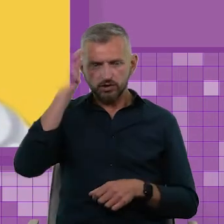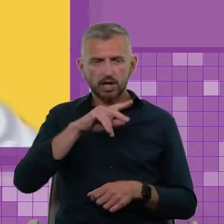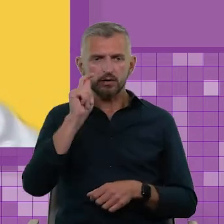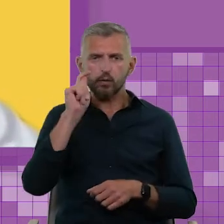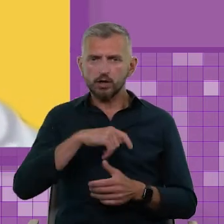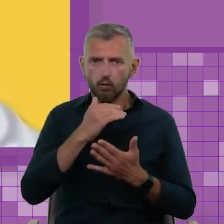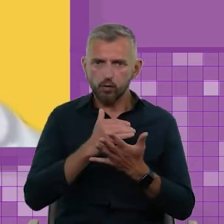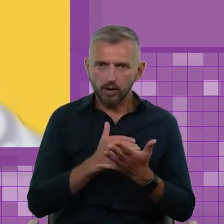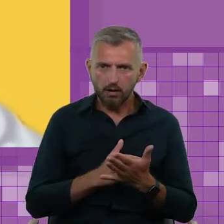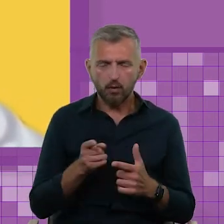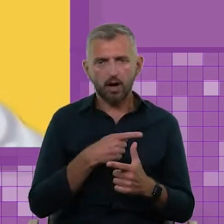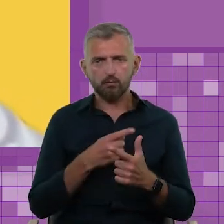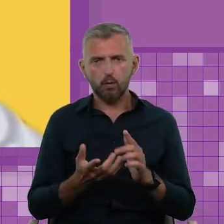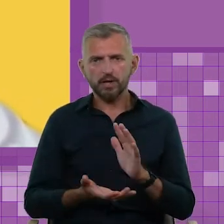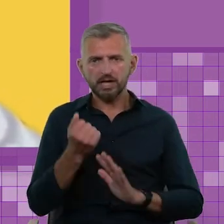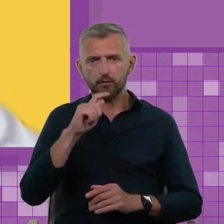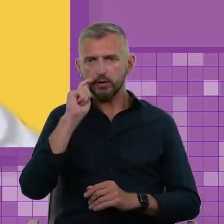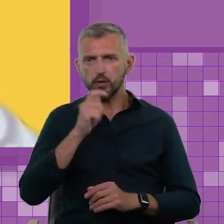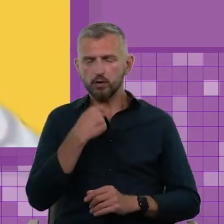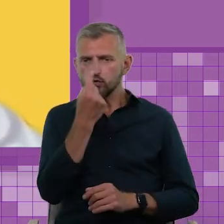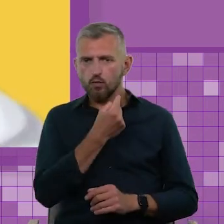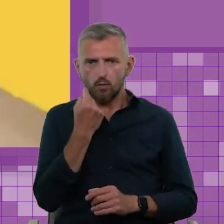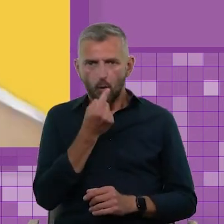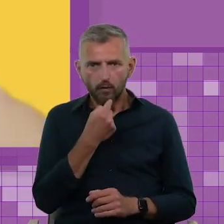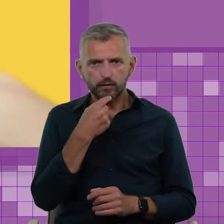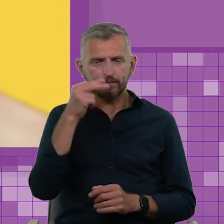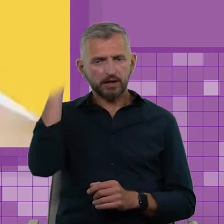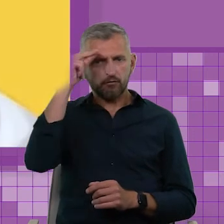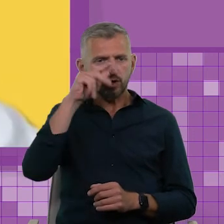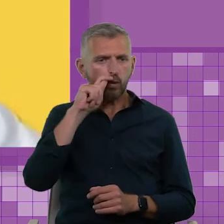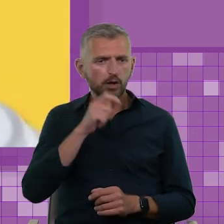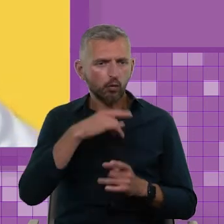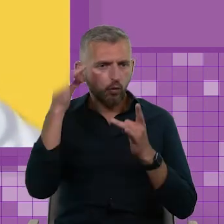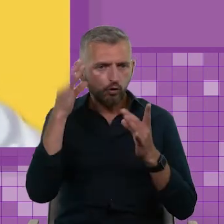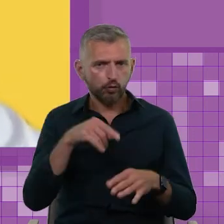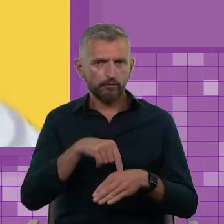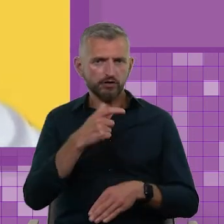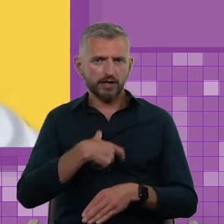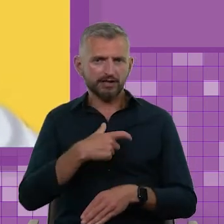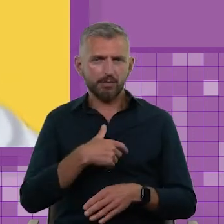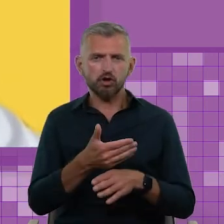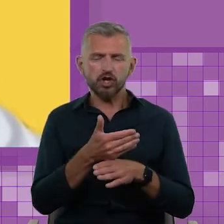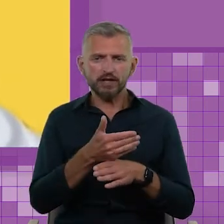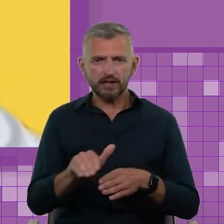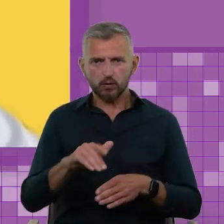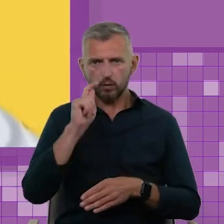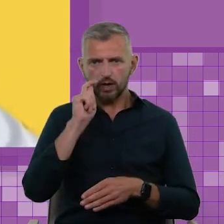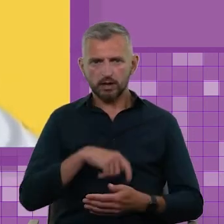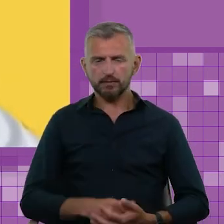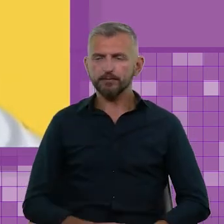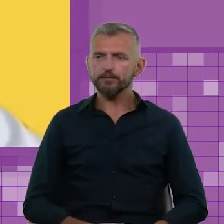українською програмою, або хоча б підтримувати українську мову, вивчати українську культуру та відчувати себе частиною